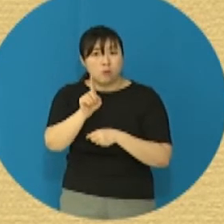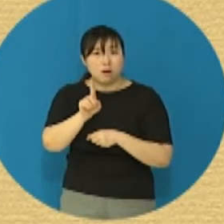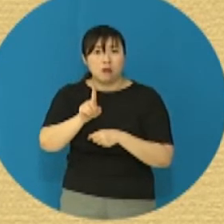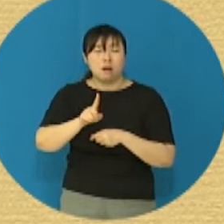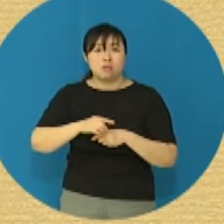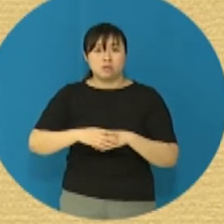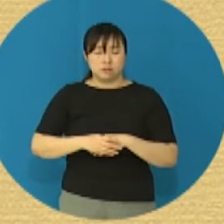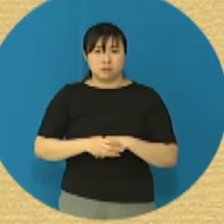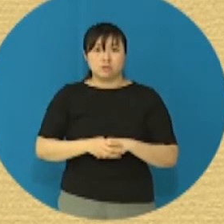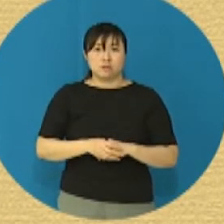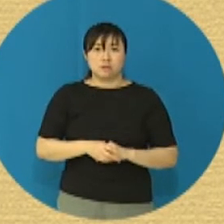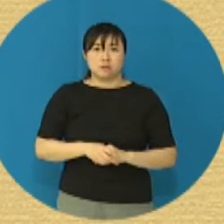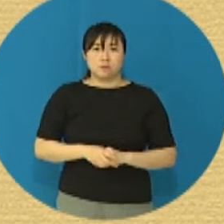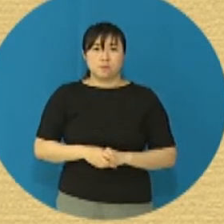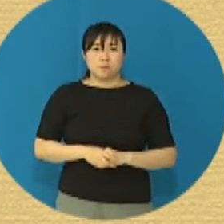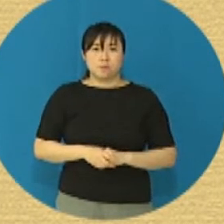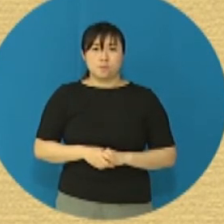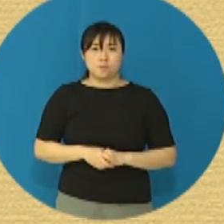一体、